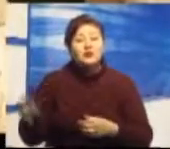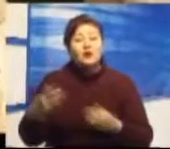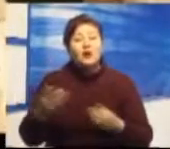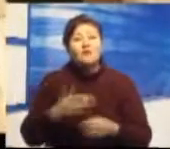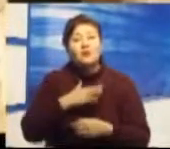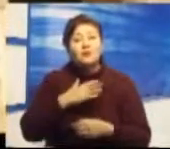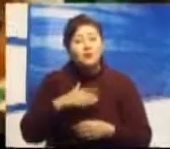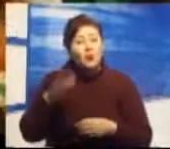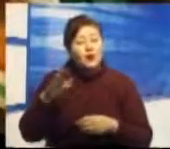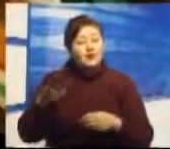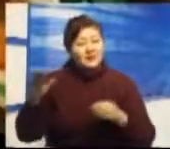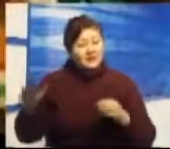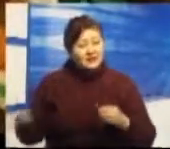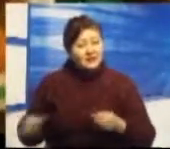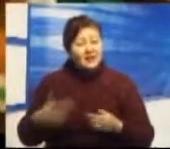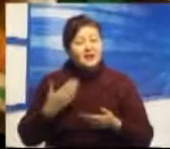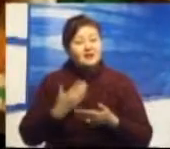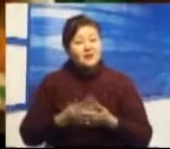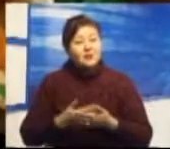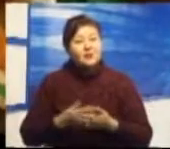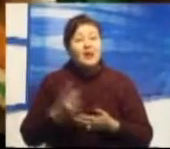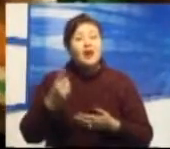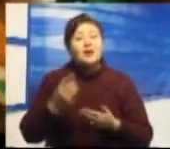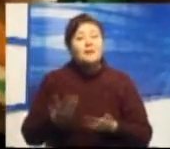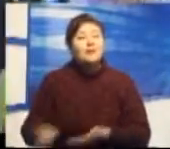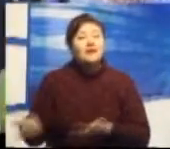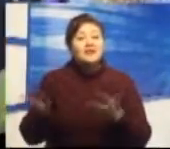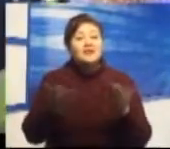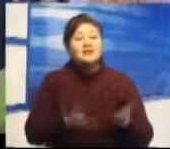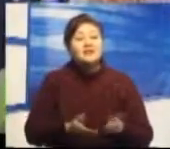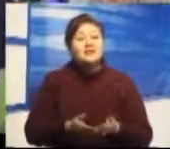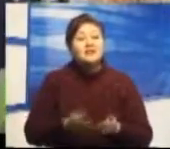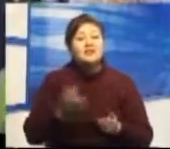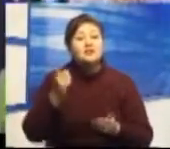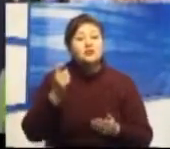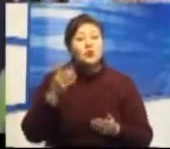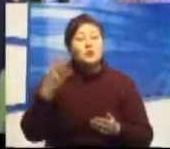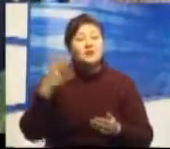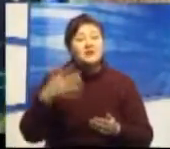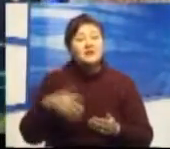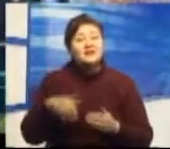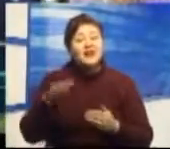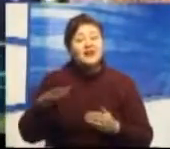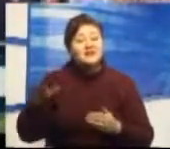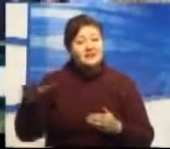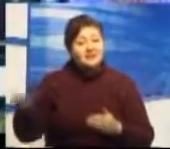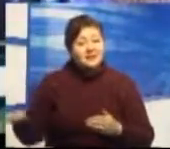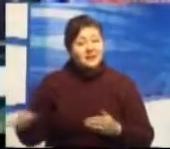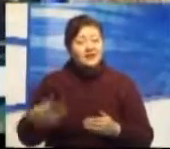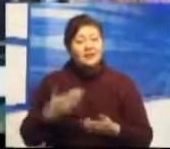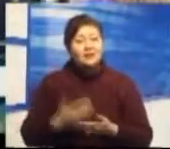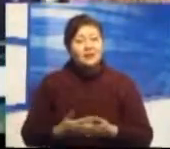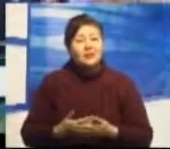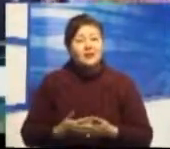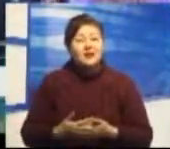қалаға қарасты мектептерден 150 оқушы шақырылған. Ассамблеяны құруда президенттің саясаты, біз көп ұлтты,